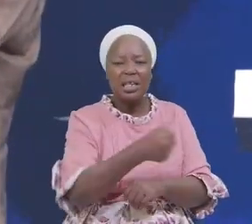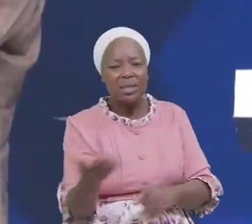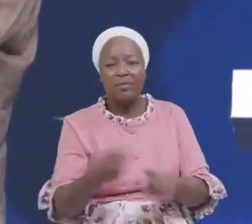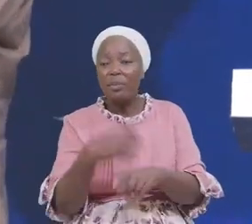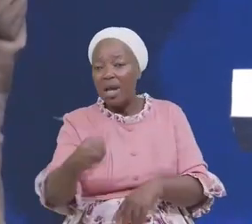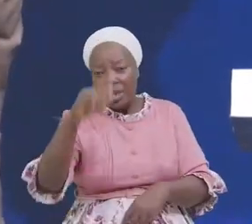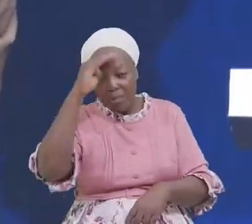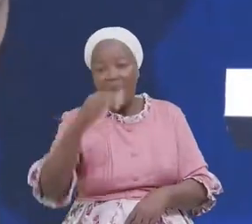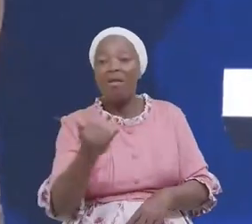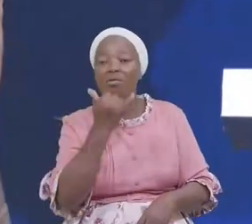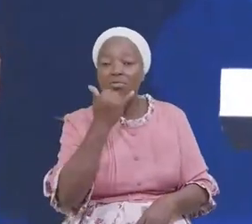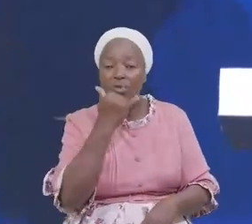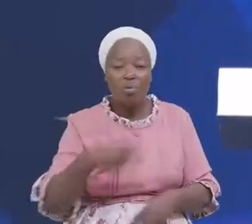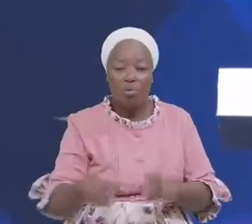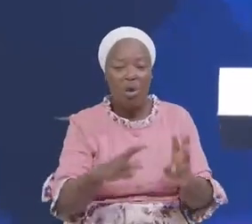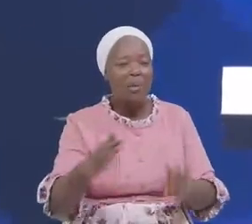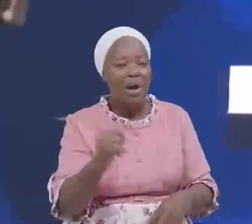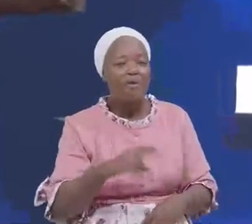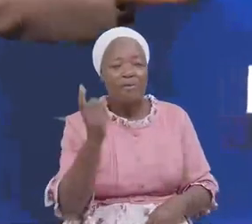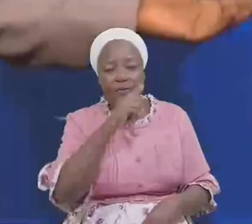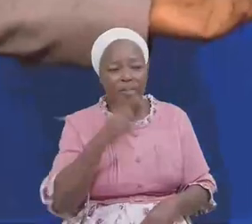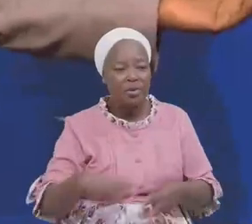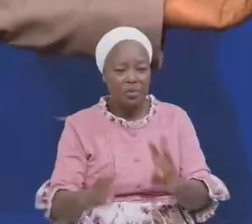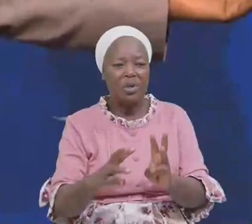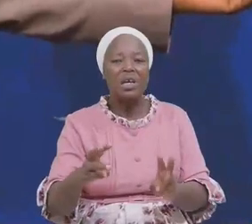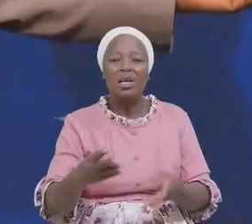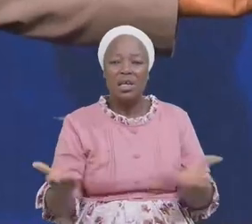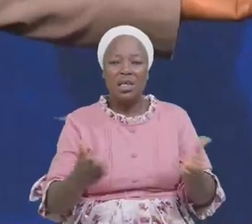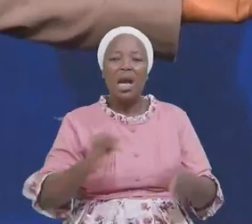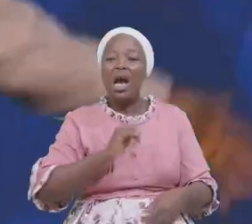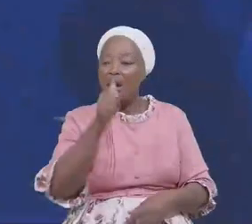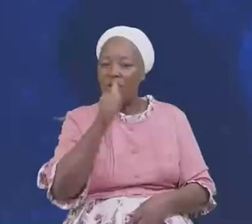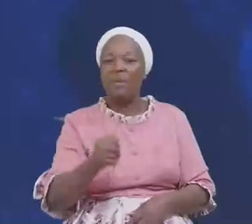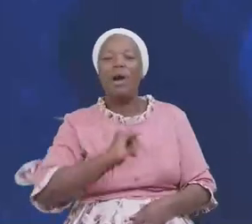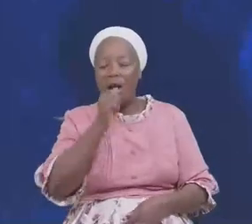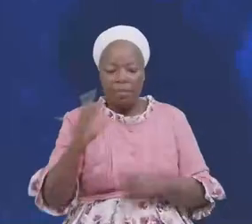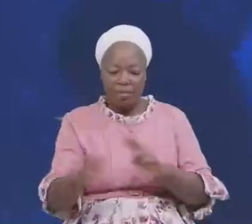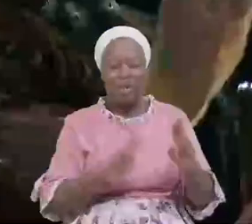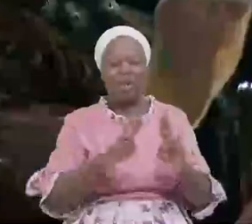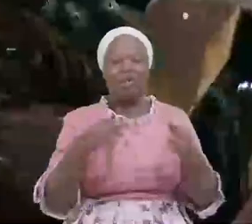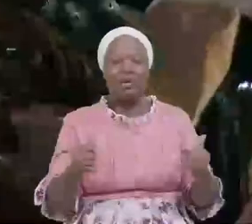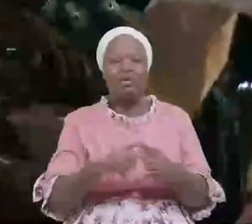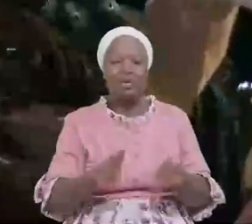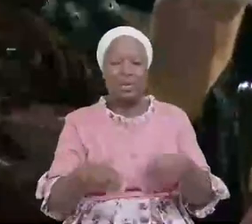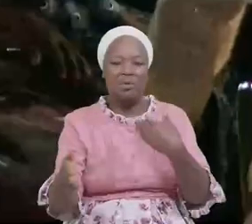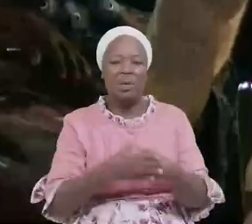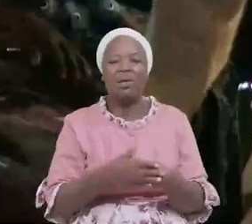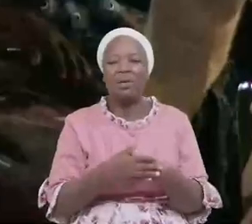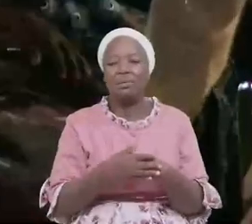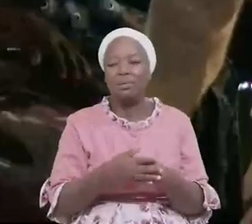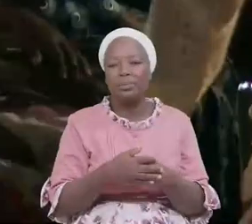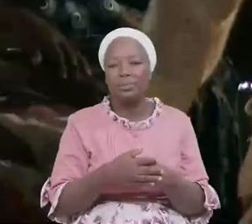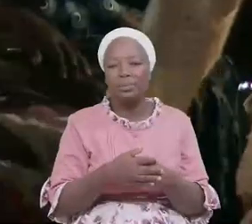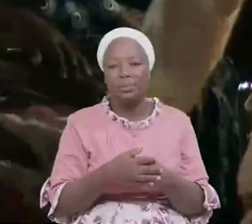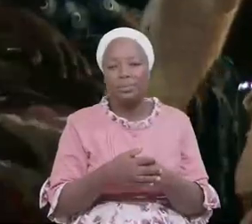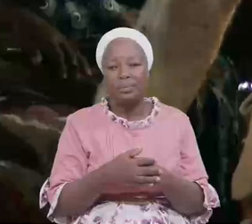qui appartient à quelqu'un, si j'ai pris quelque chose, j'ai pris quoi que ce soit de quelqu'un, je suis prêt donc à tout restituer, je suis prêt à tout